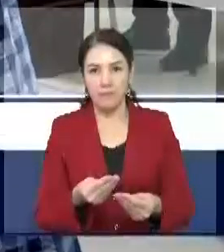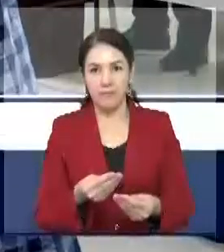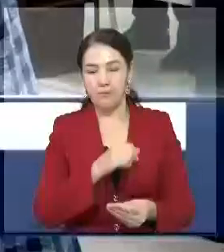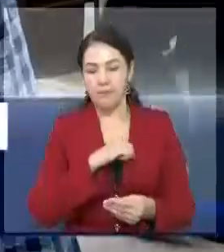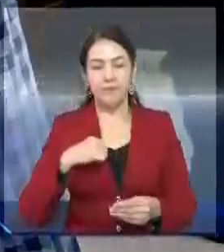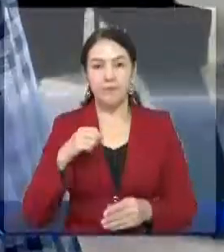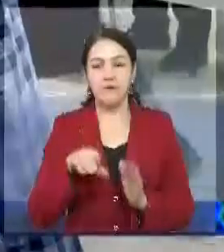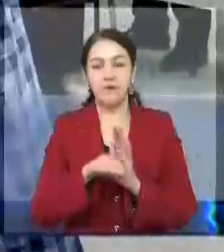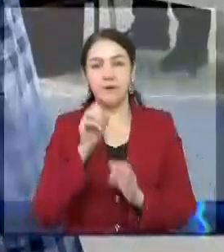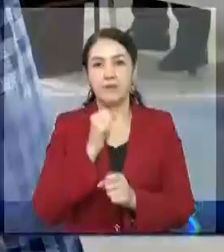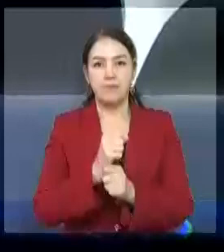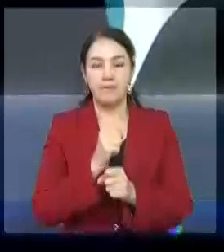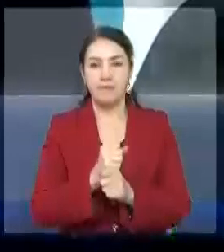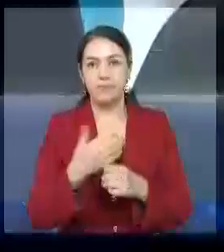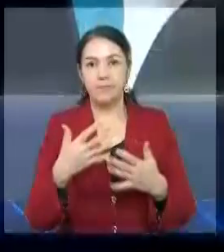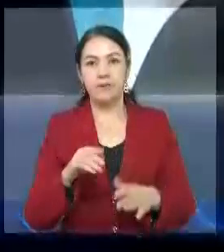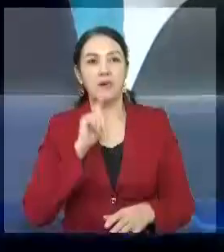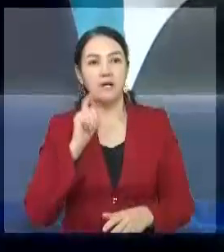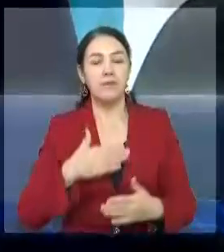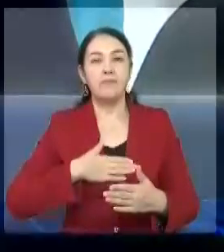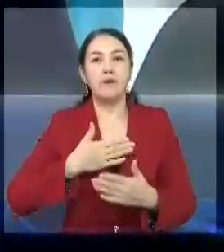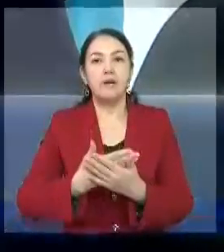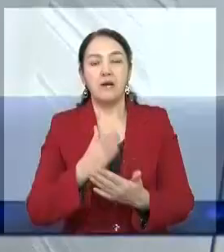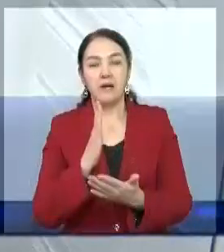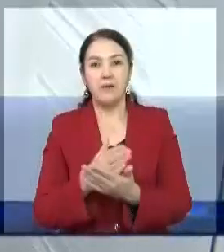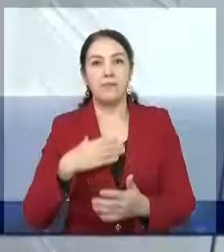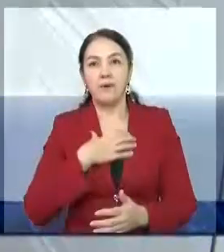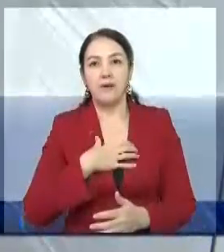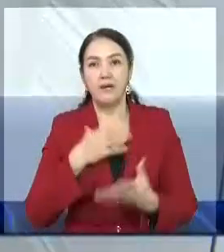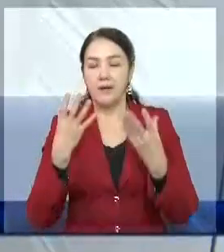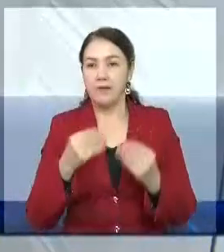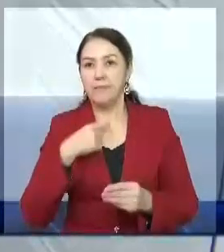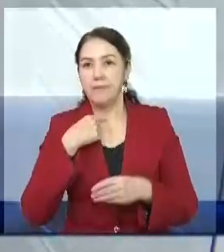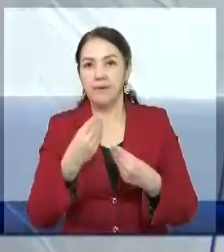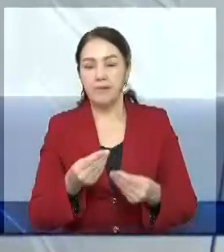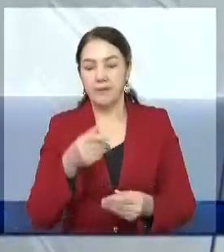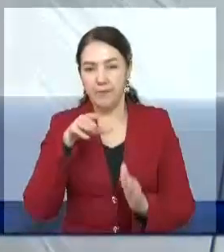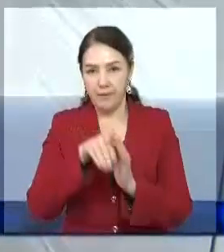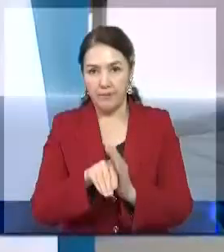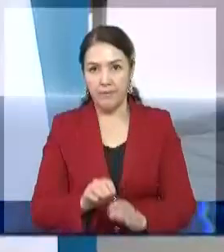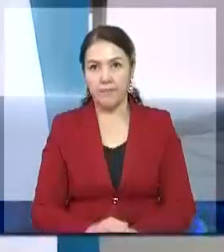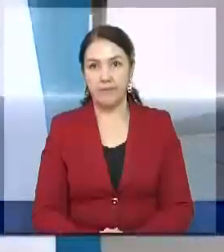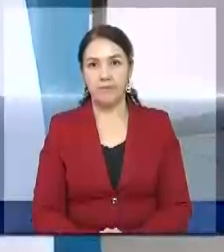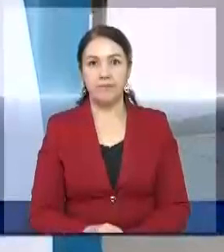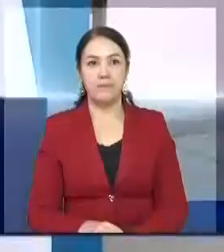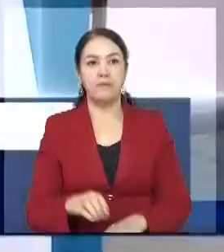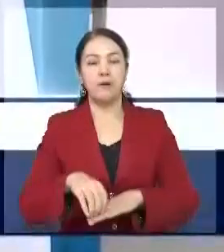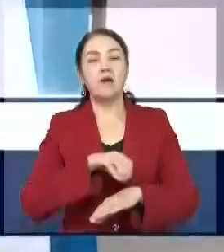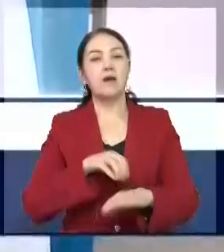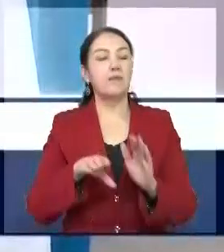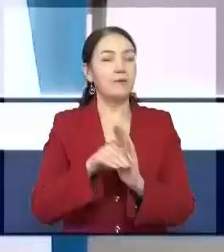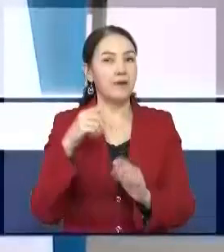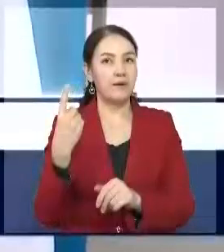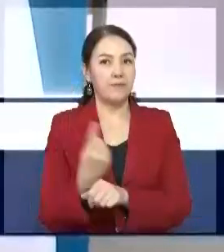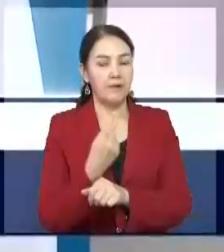өзім таңдауымды жасадым. Жастар да белсенді. Олар маңызды сәтте дауыс беріп өз үнін қосты. Әкім сайлауына бірінші